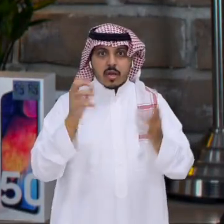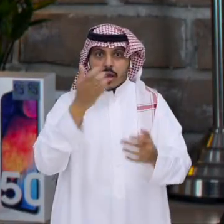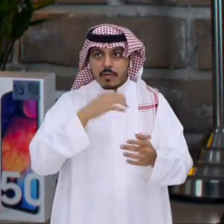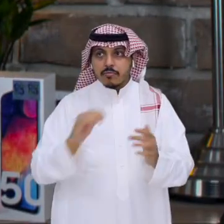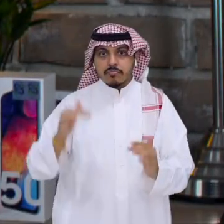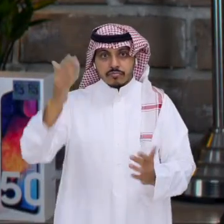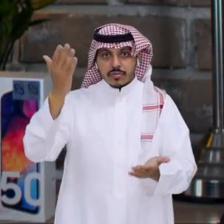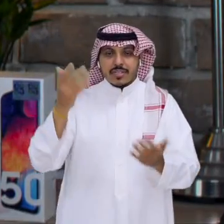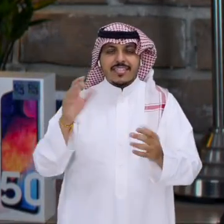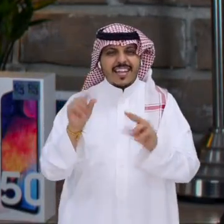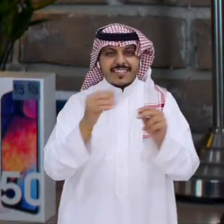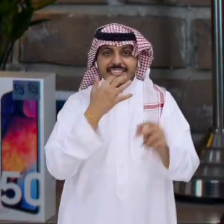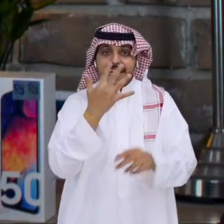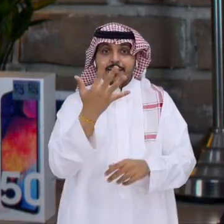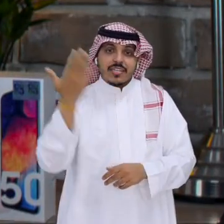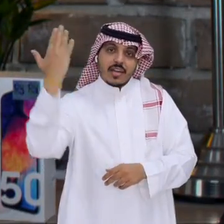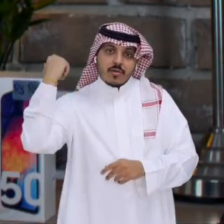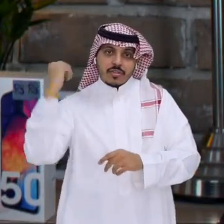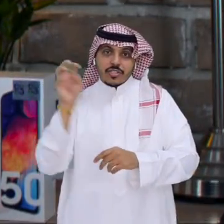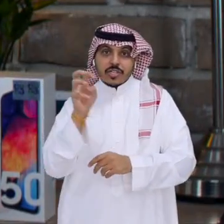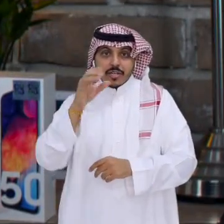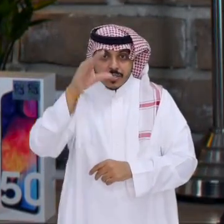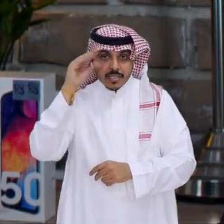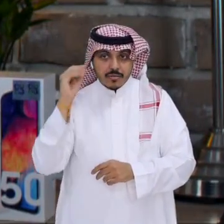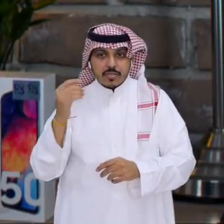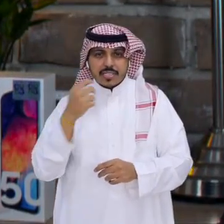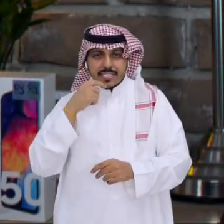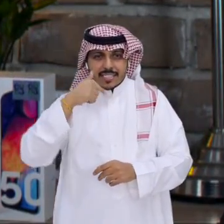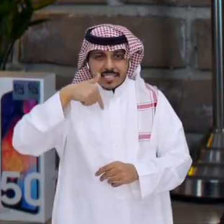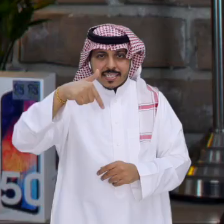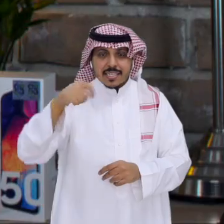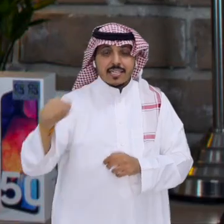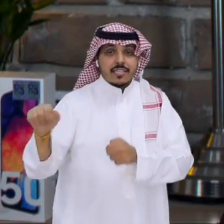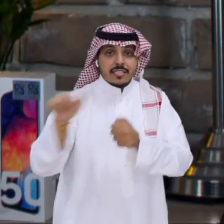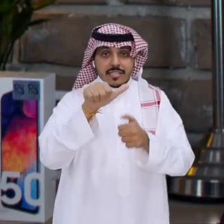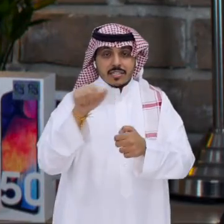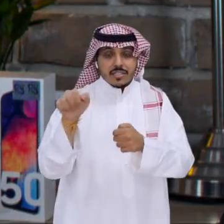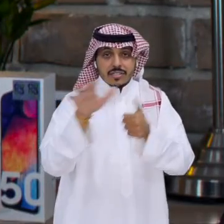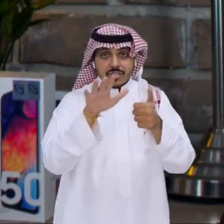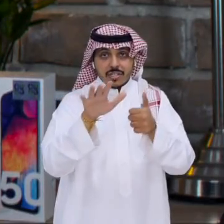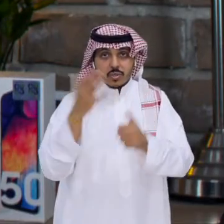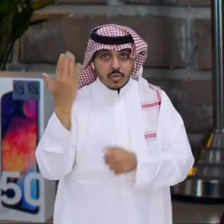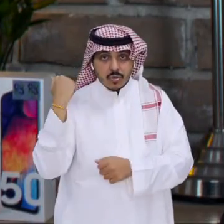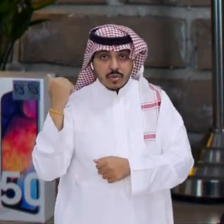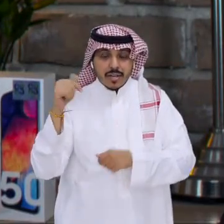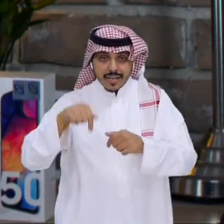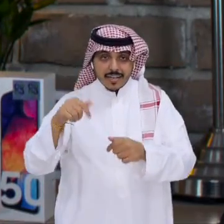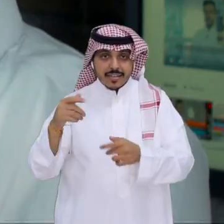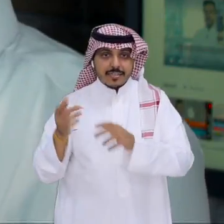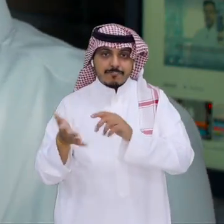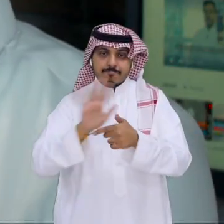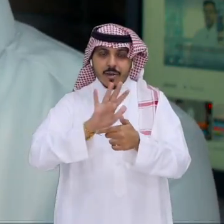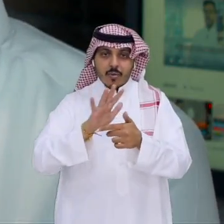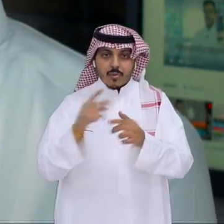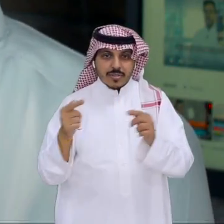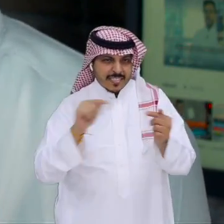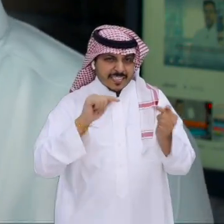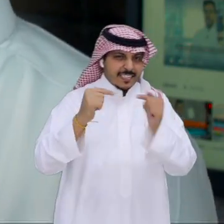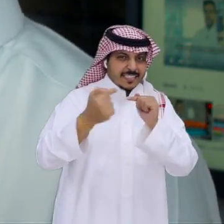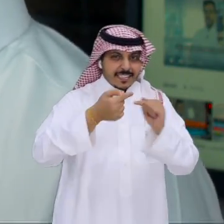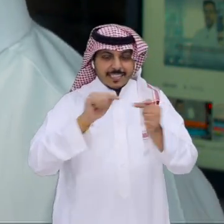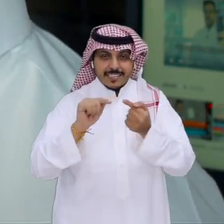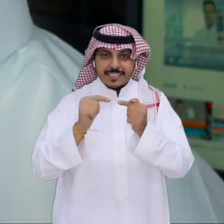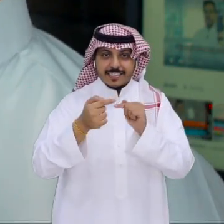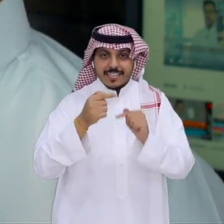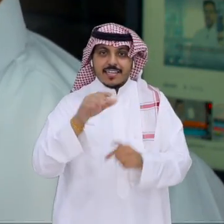جوالات زي ما كانت تسوي قبل 5 سنوات. لو تشوفوا حلقاتي قبل 6 شهور كنت اقول هواوي قاعده تسوي زي سامسونج زمان، الحين سامسونج ترجع لنفس